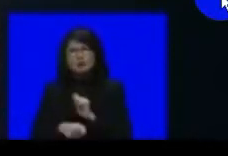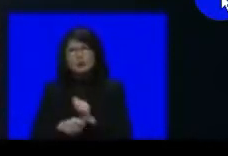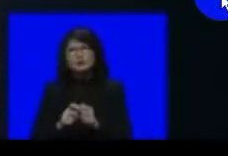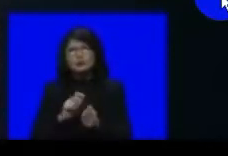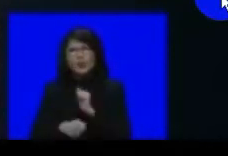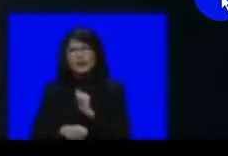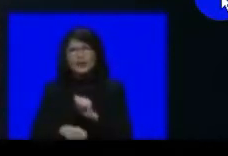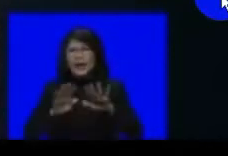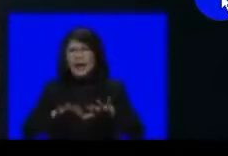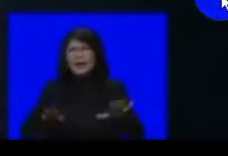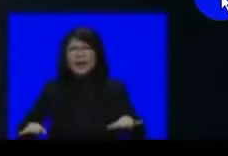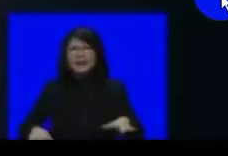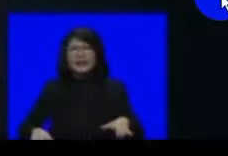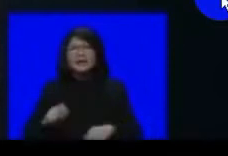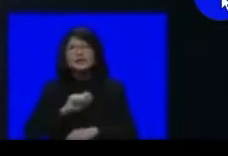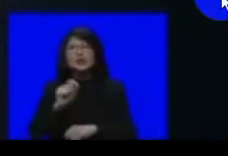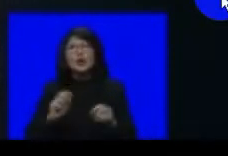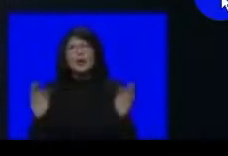for Education.